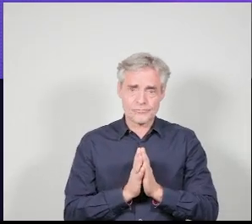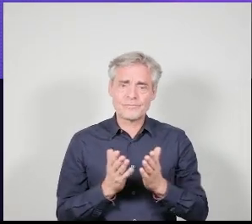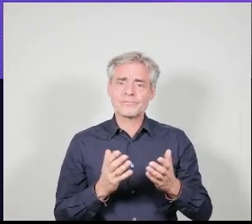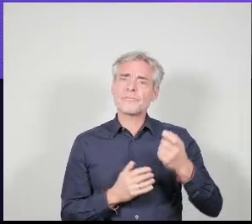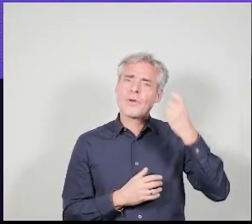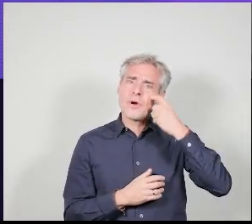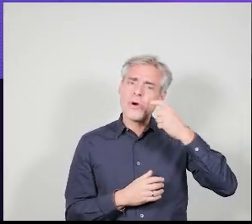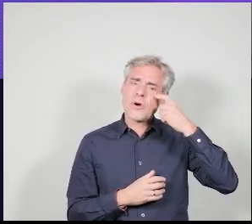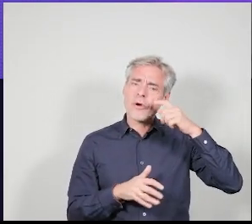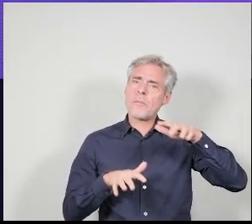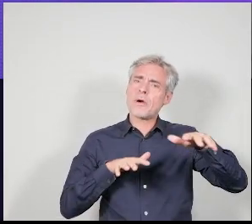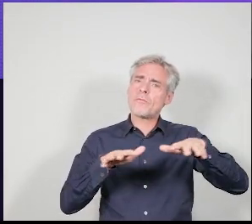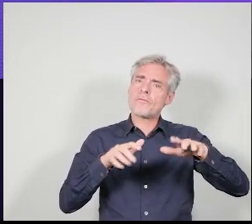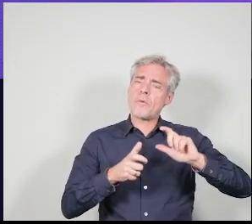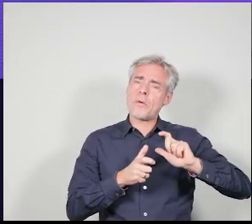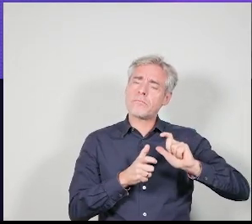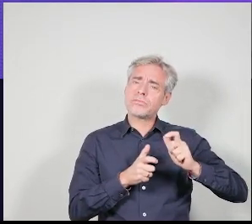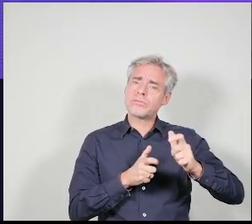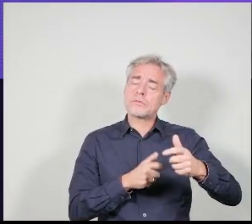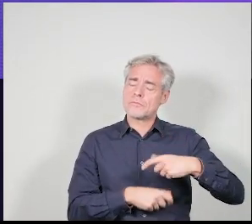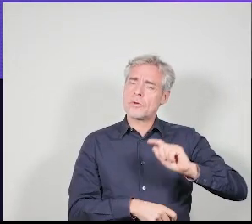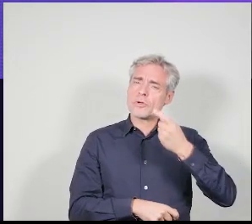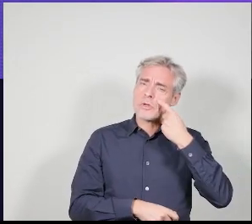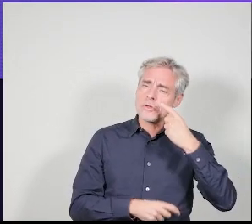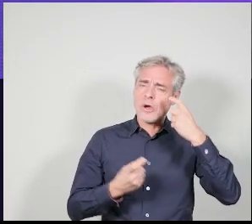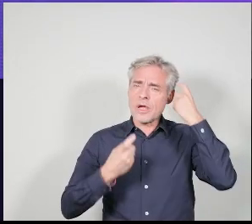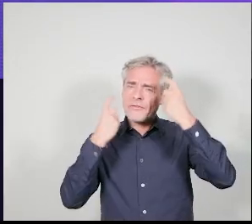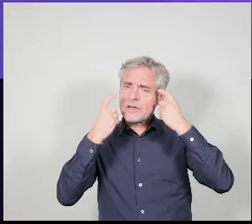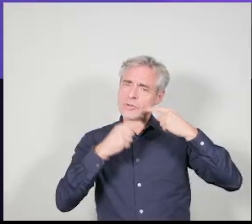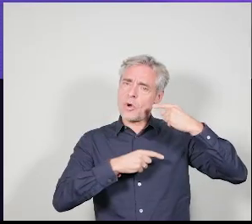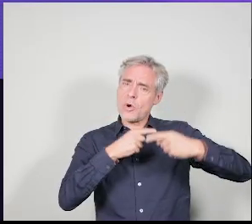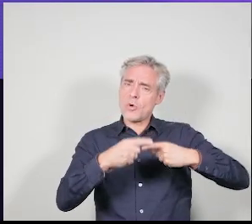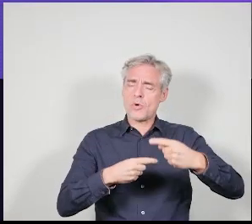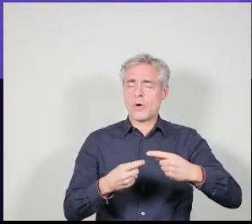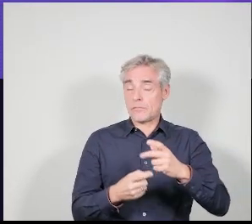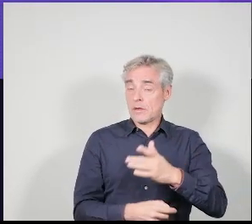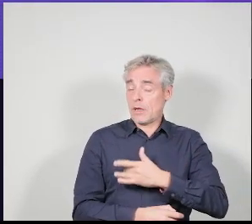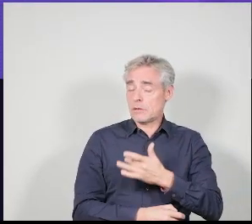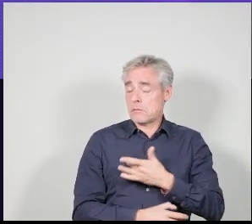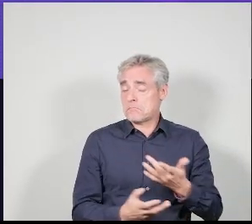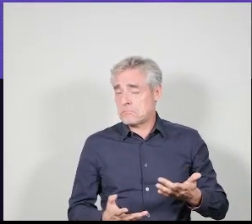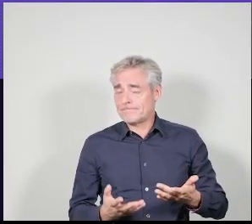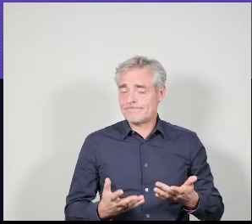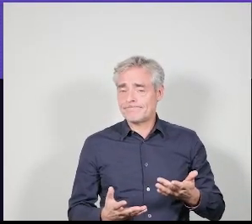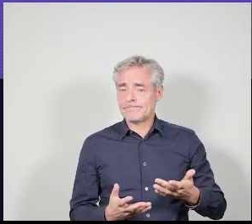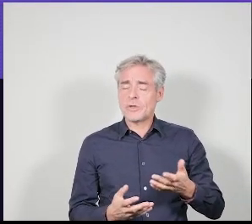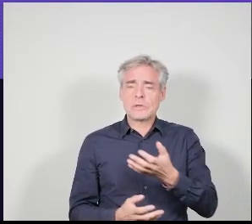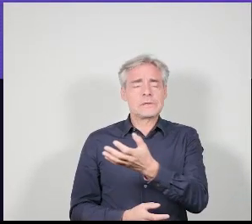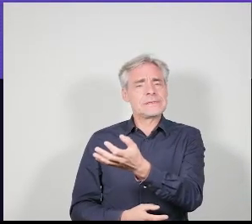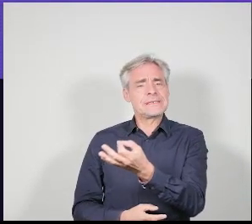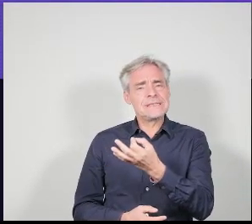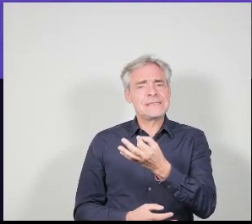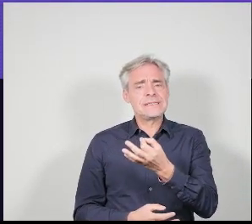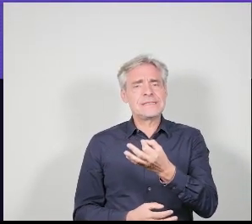on voit le mouvement tel qu'il est amorcé et j'entends bien les réflexions qui sont faites. On a évoqué